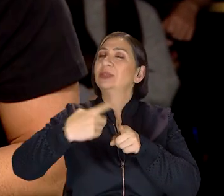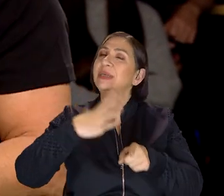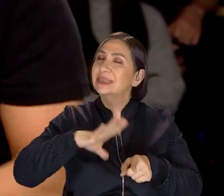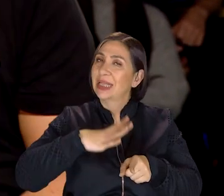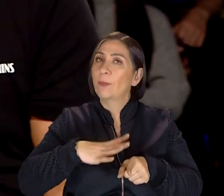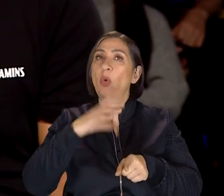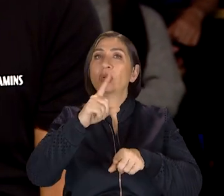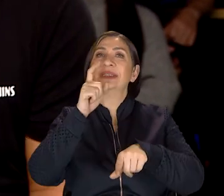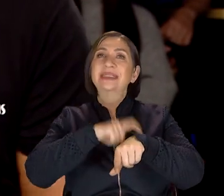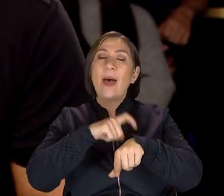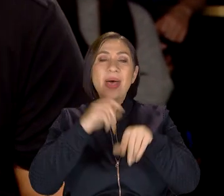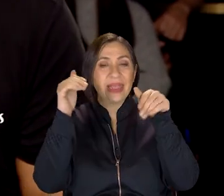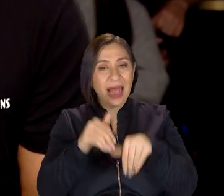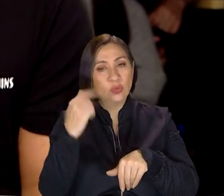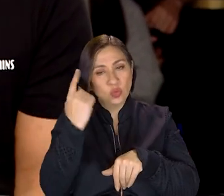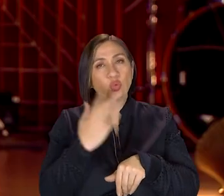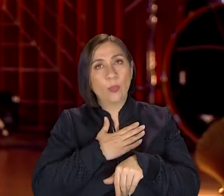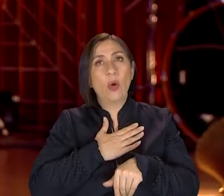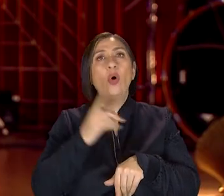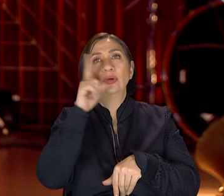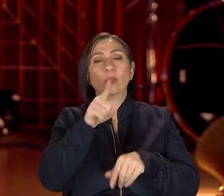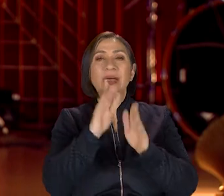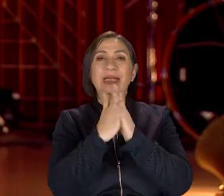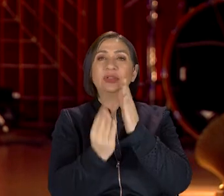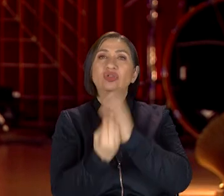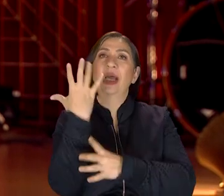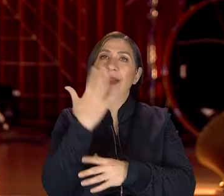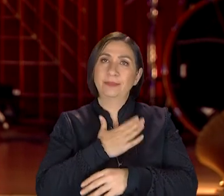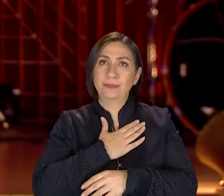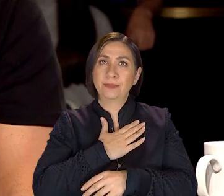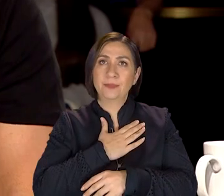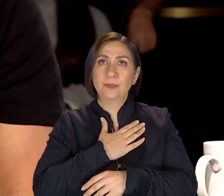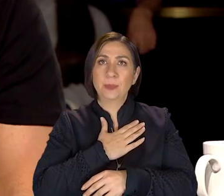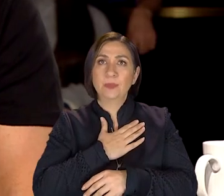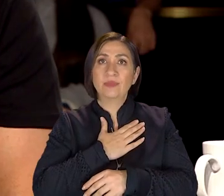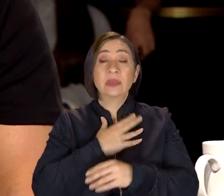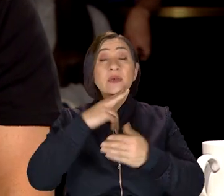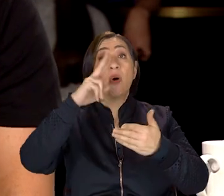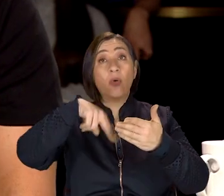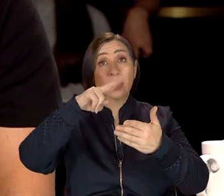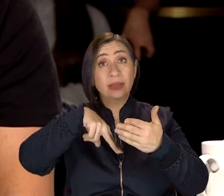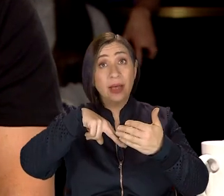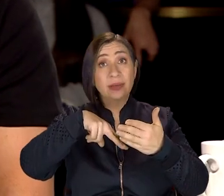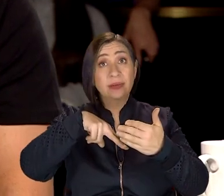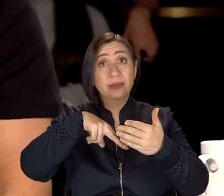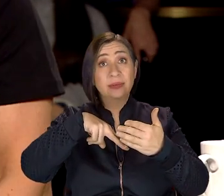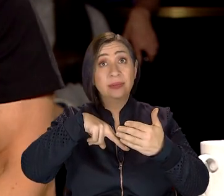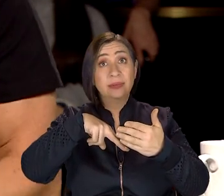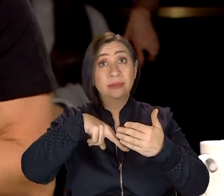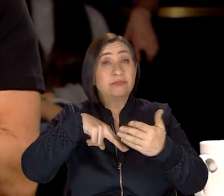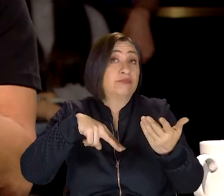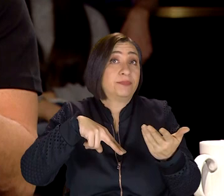istedim. Onun da zamanı vakti geldiğini düşündüm. Evet. O yüzden de böyle bir kitaba imza attım. Okuyanlar